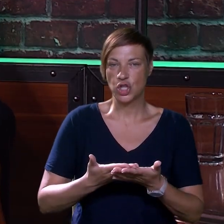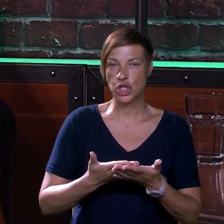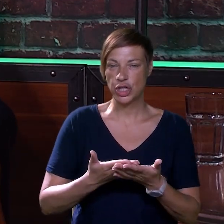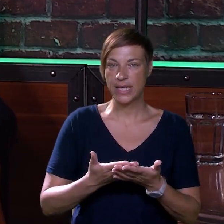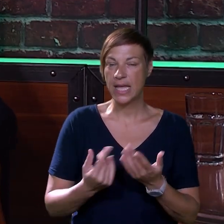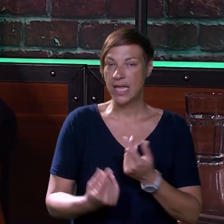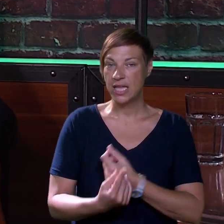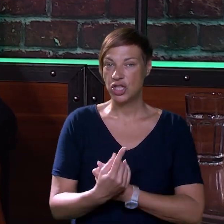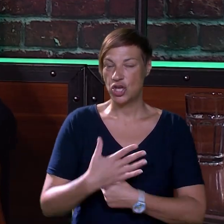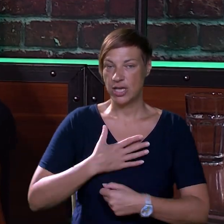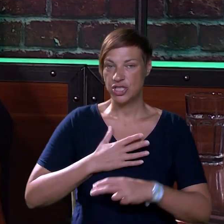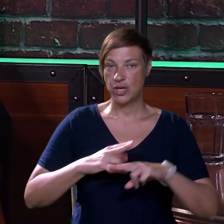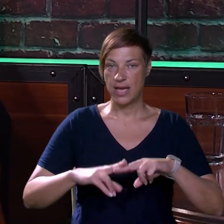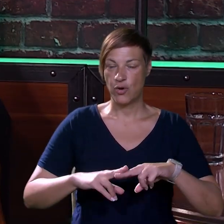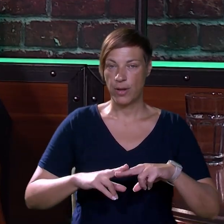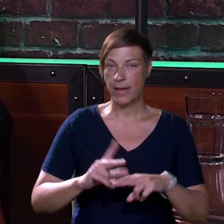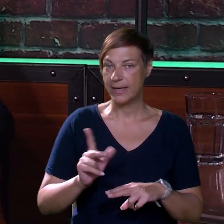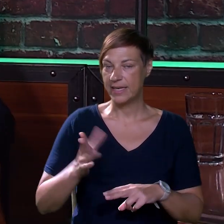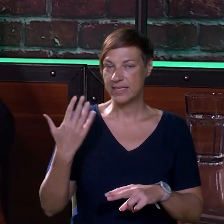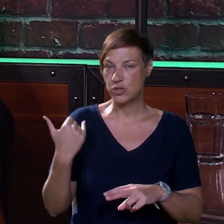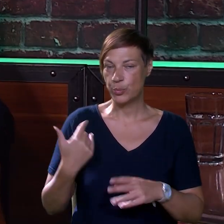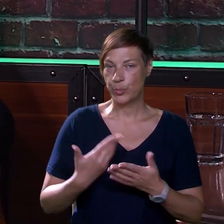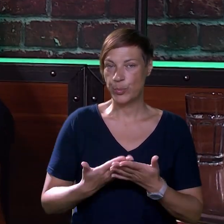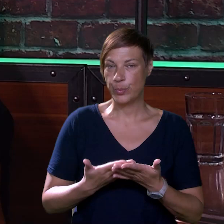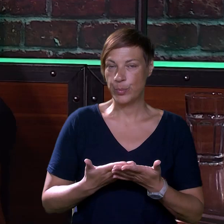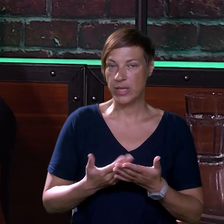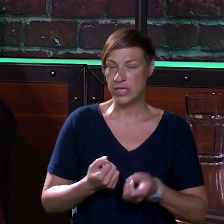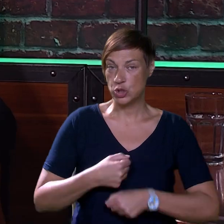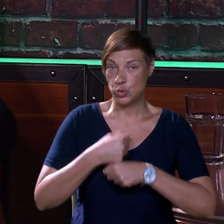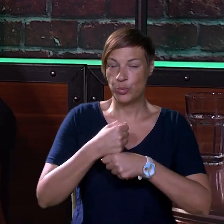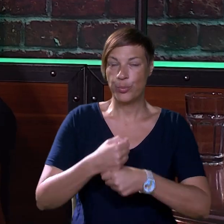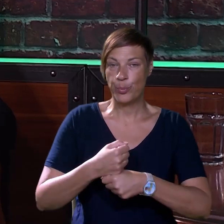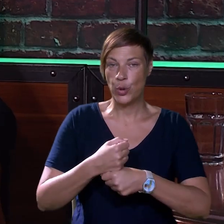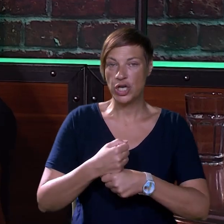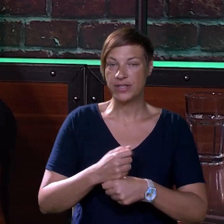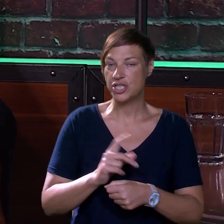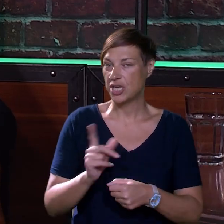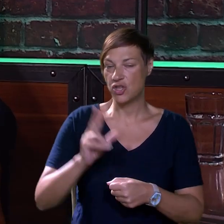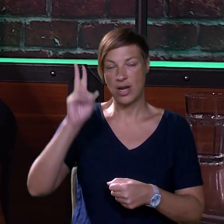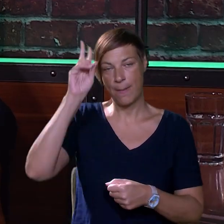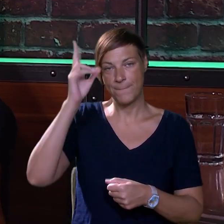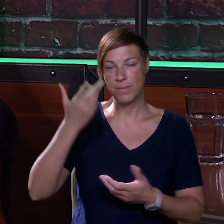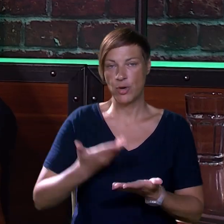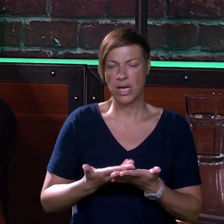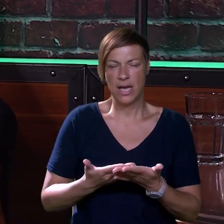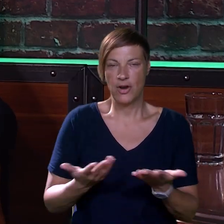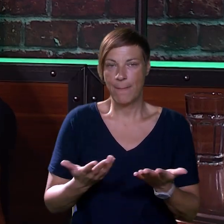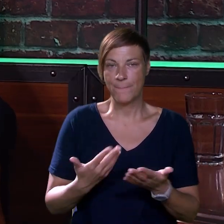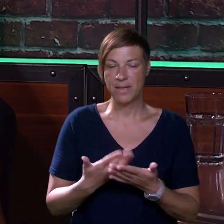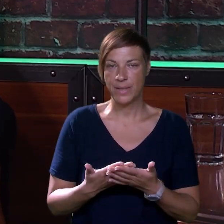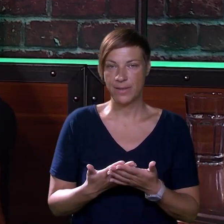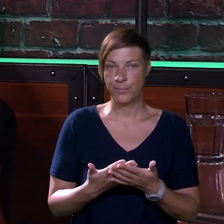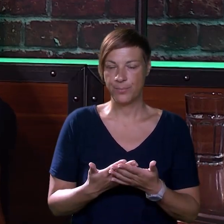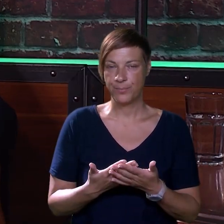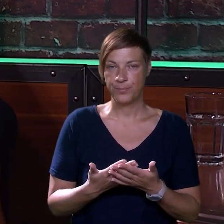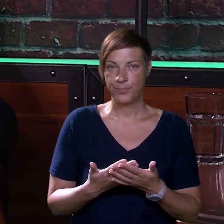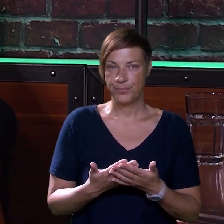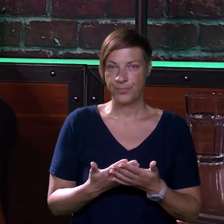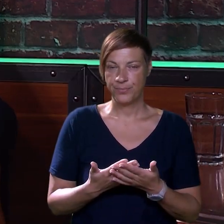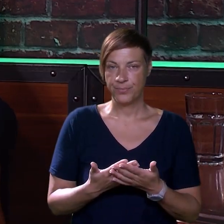nekih događaja u našoj bolnici. Znači, nisu bili inicijatori, nego su bili suport, veliki suport, bez njih to ne bi mogli. Kao na primjer? Pa na